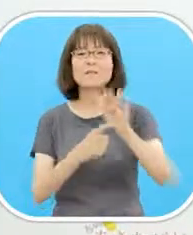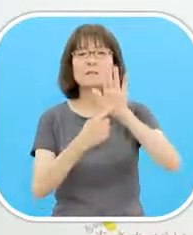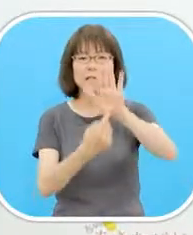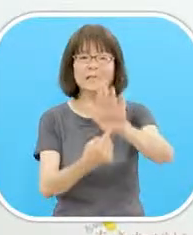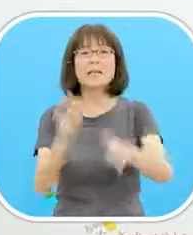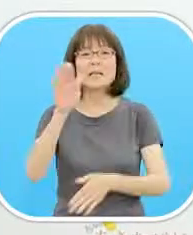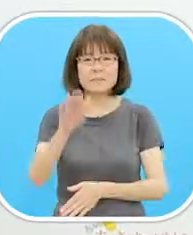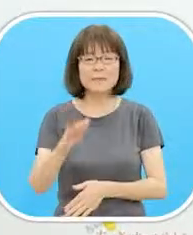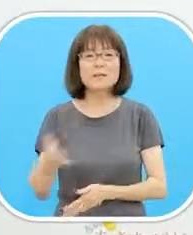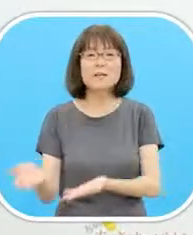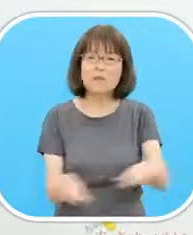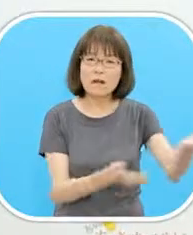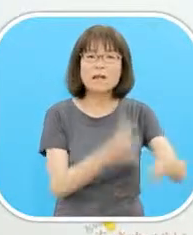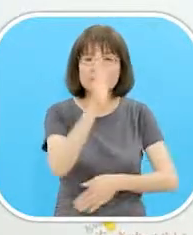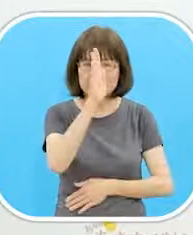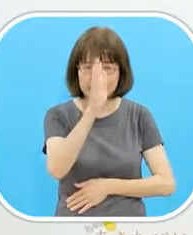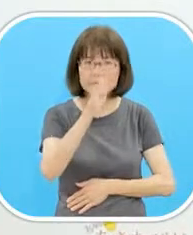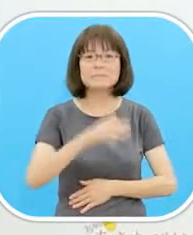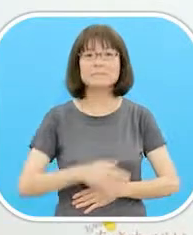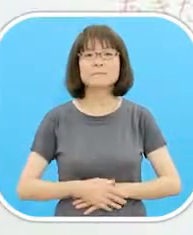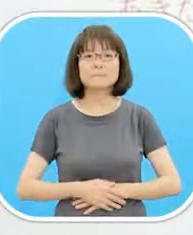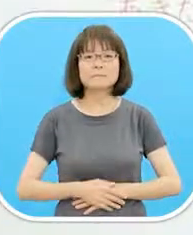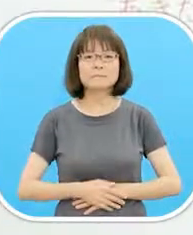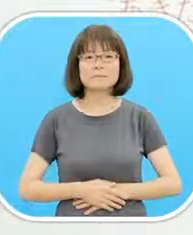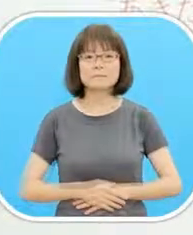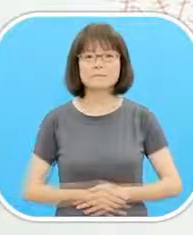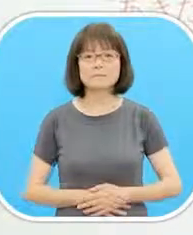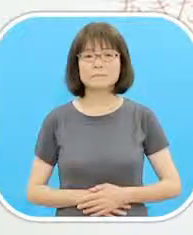。ぜひご覧ください。